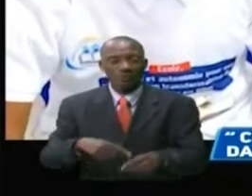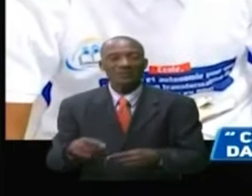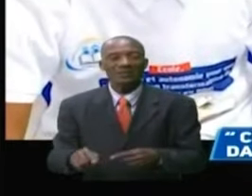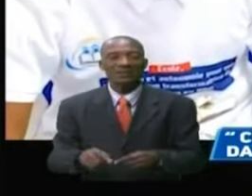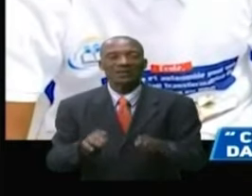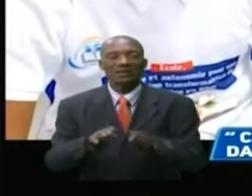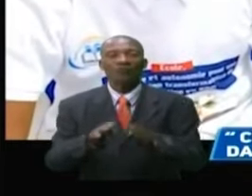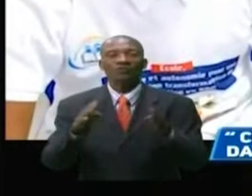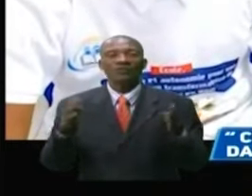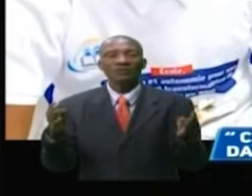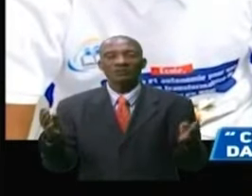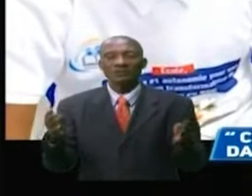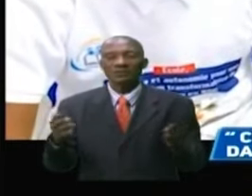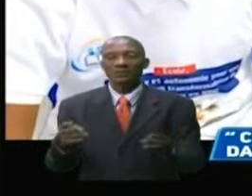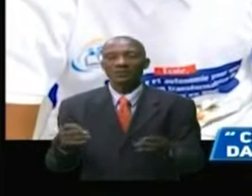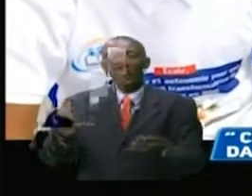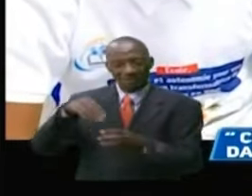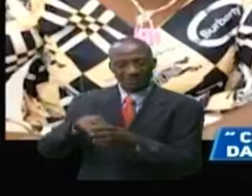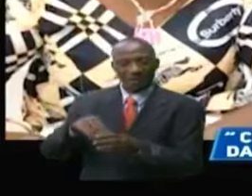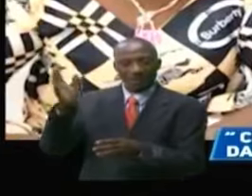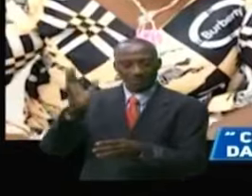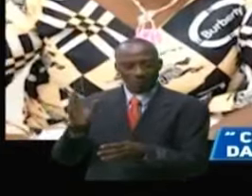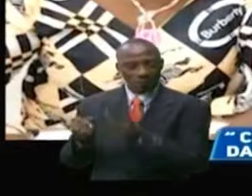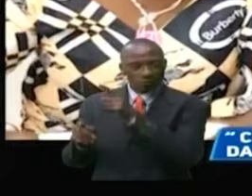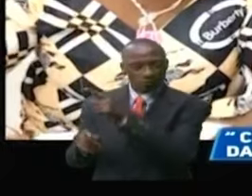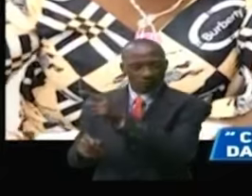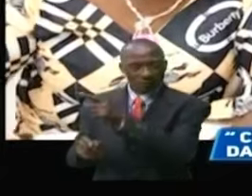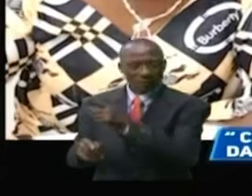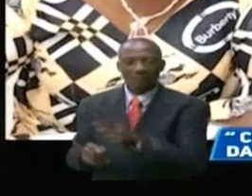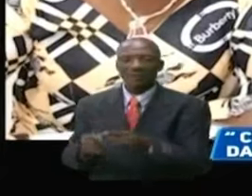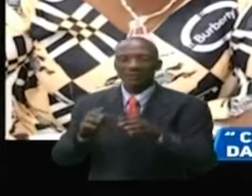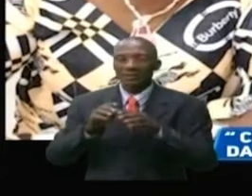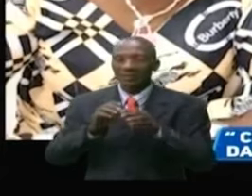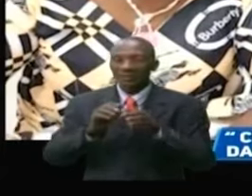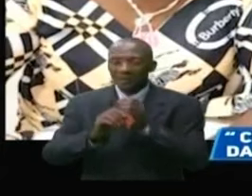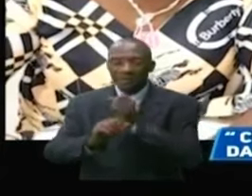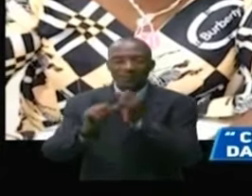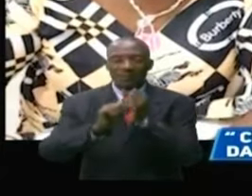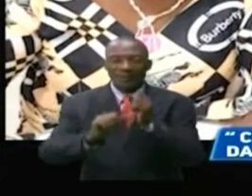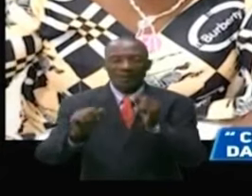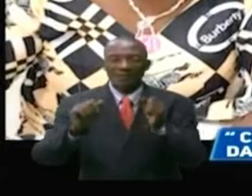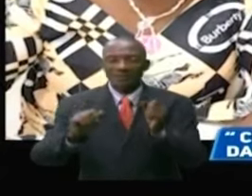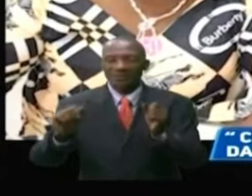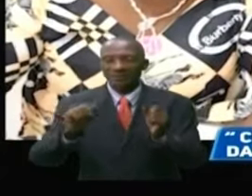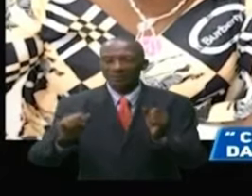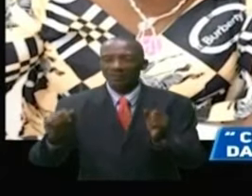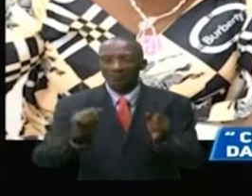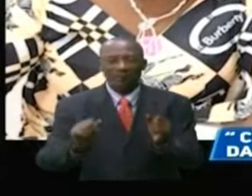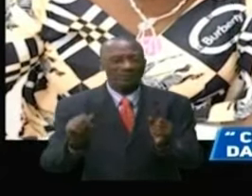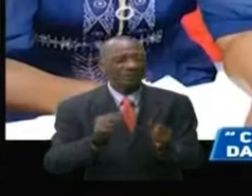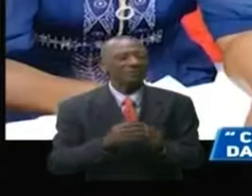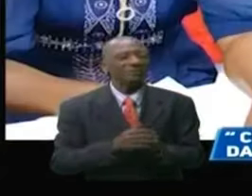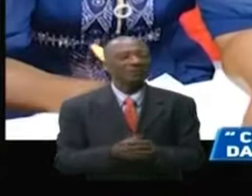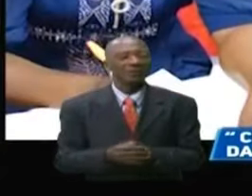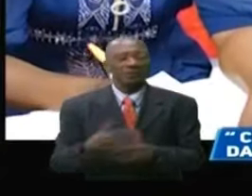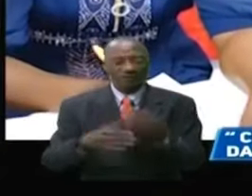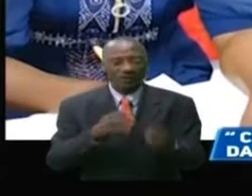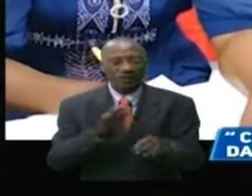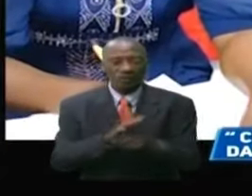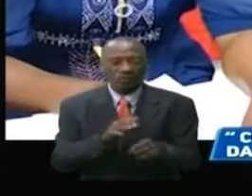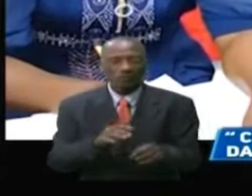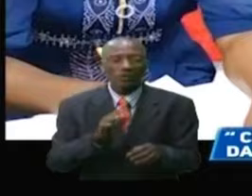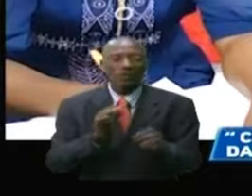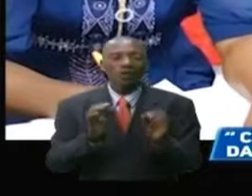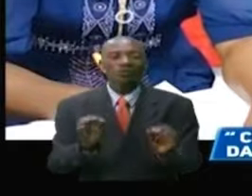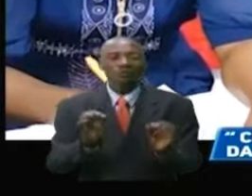à partir de la province du Congo central, d'une vaste campagne de plaidoyer pour doter les pays d'une stratégie de la